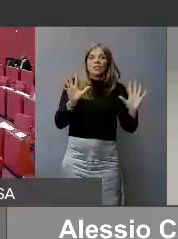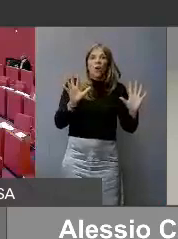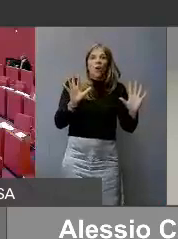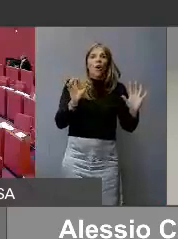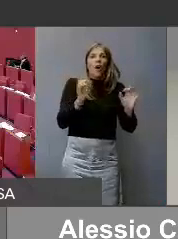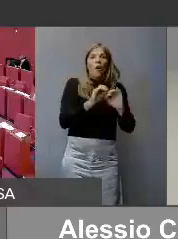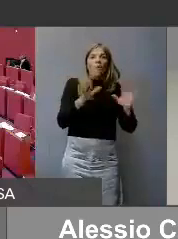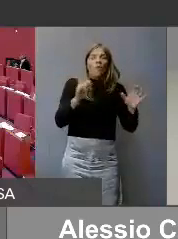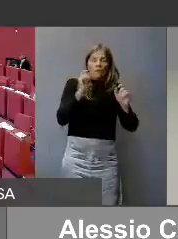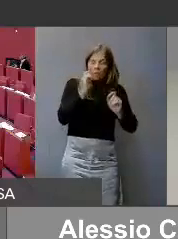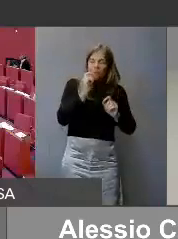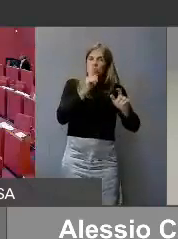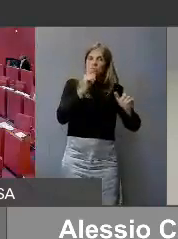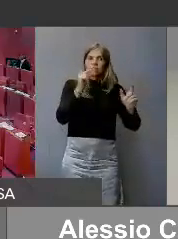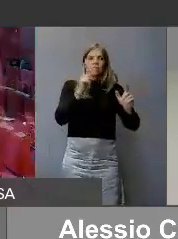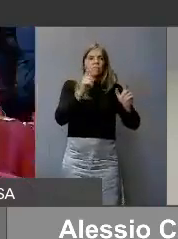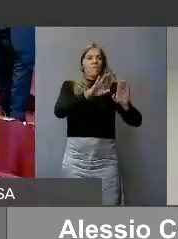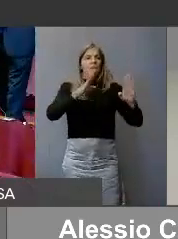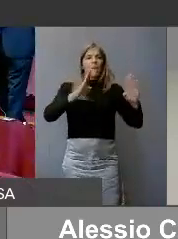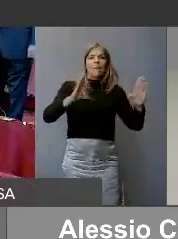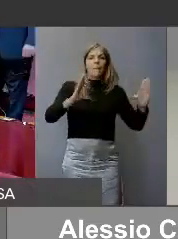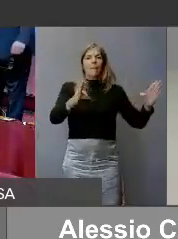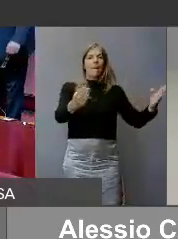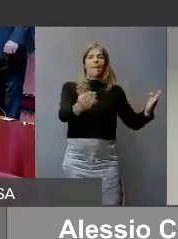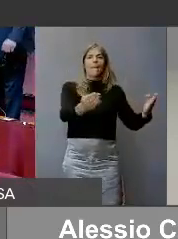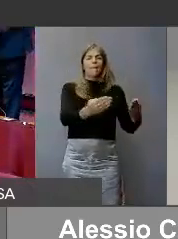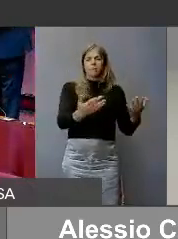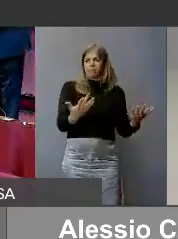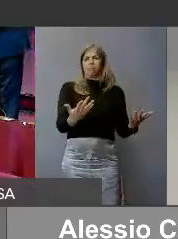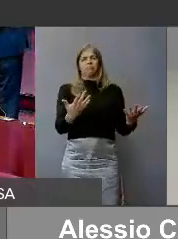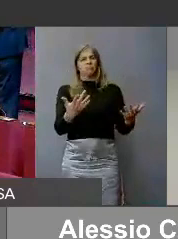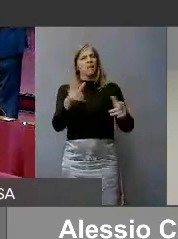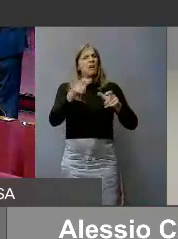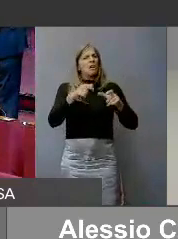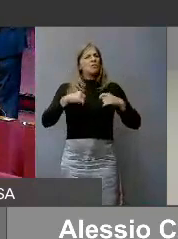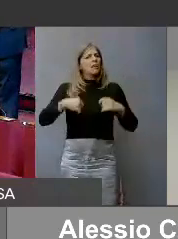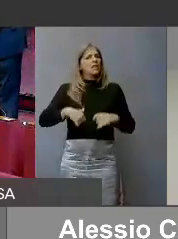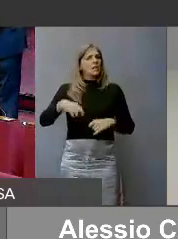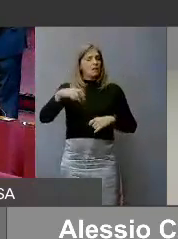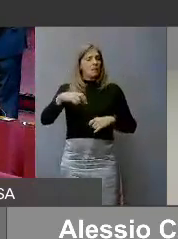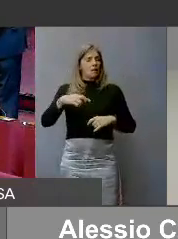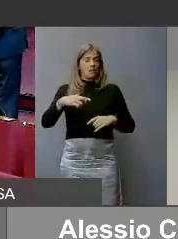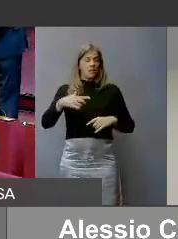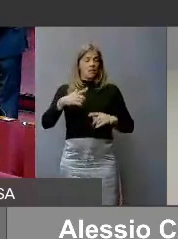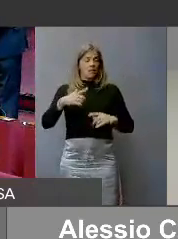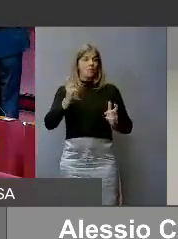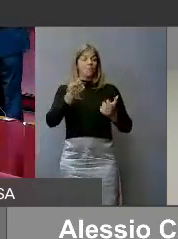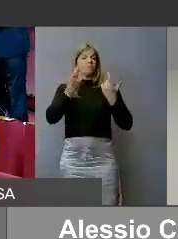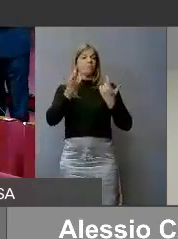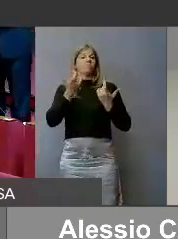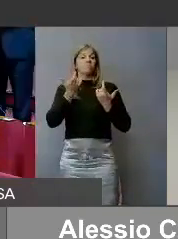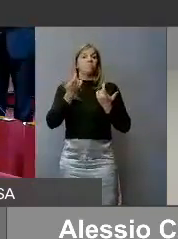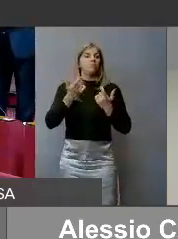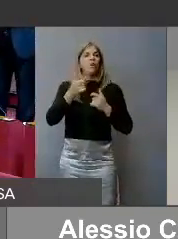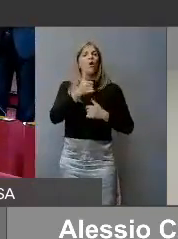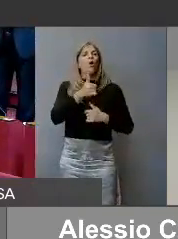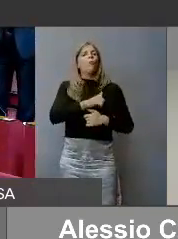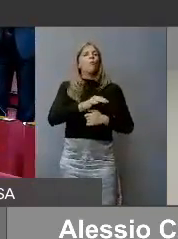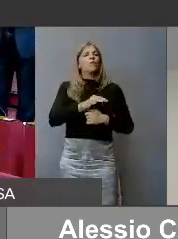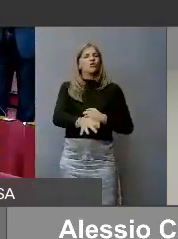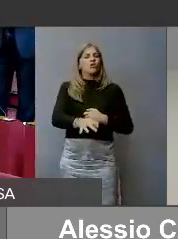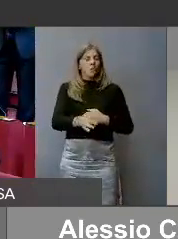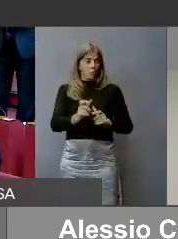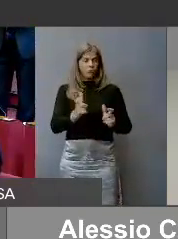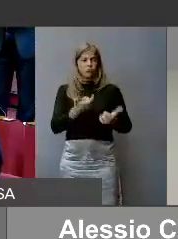per i cittadini di preghi per l'amministrazione del municipio di pegli senso che i cittadini stessi hanno